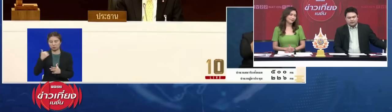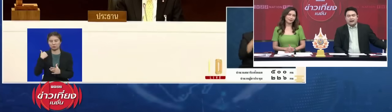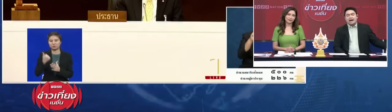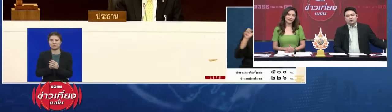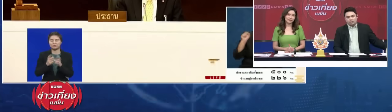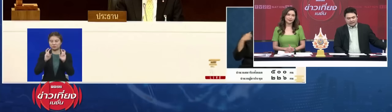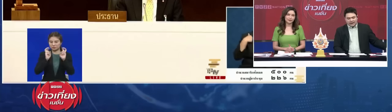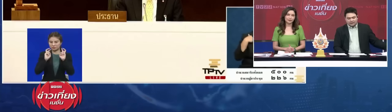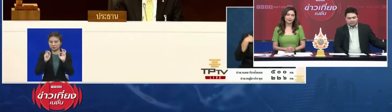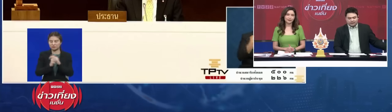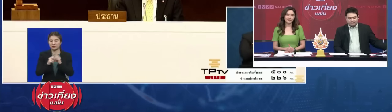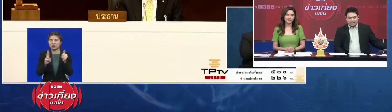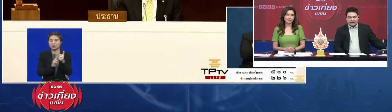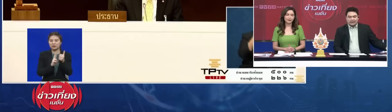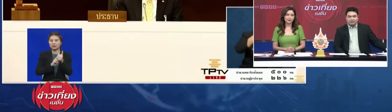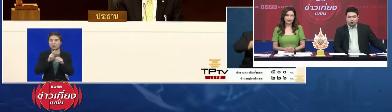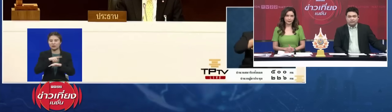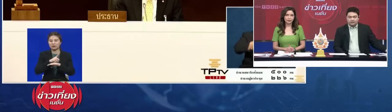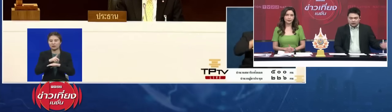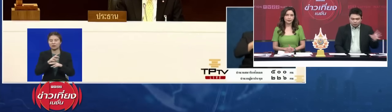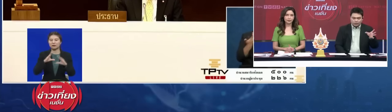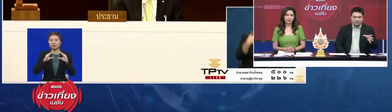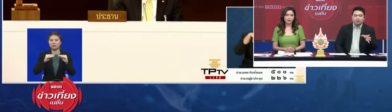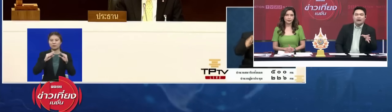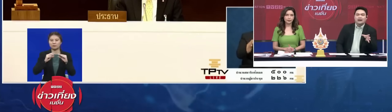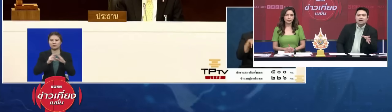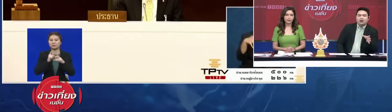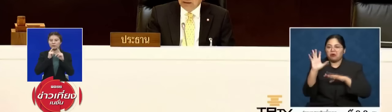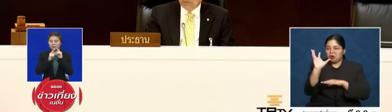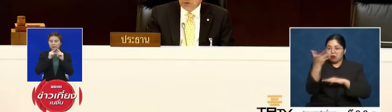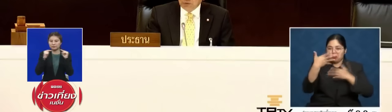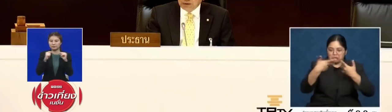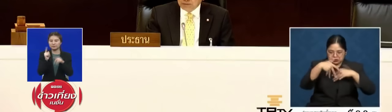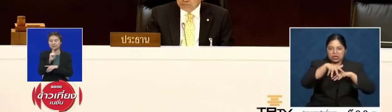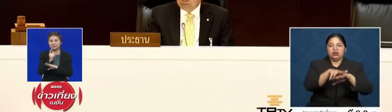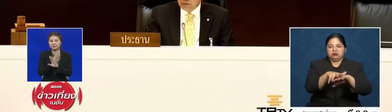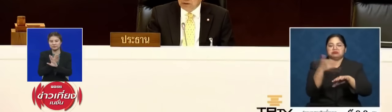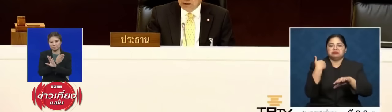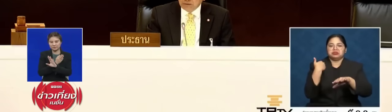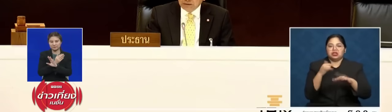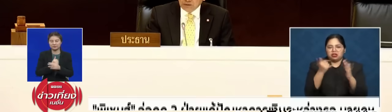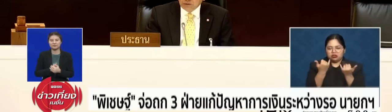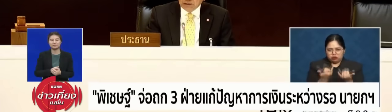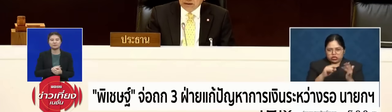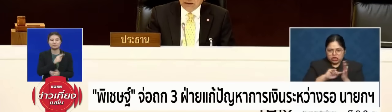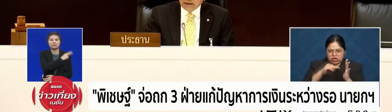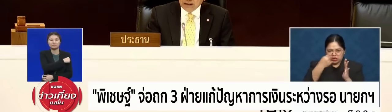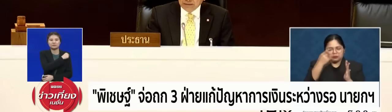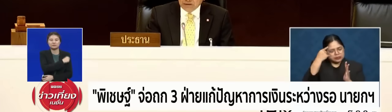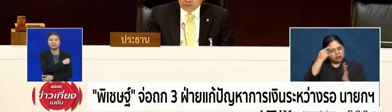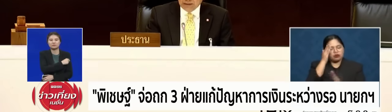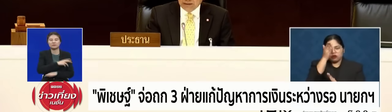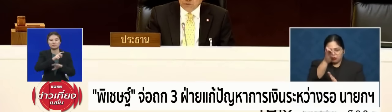พิเชษเชืเมืองพานรองประธานท่านก็เป็นประธานในการประชุมทีนี้ตอนแรกก็คุยกันบอกว่าก่อนหน้าเนี้ยที่หมออ๋องรองประธาน